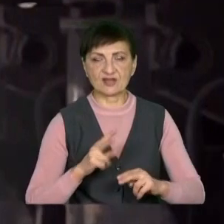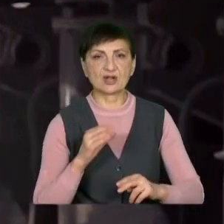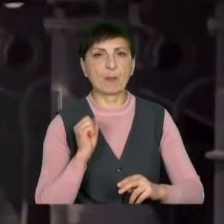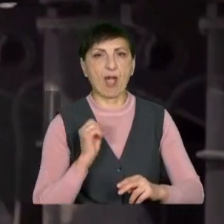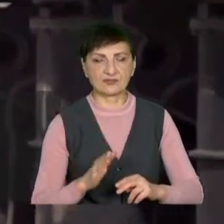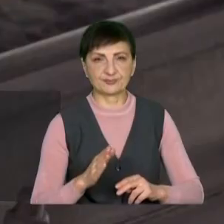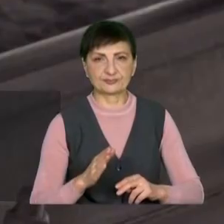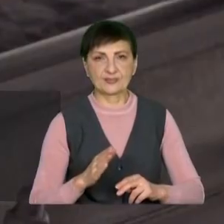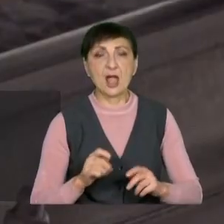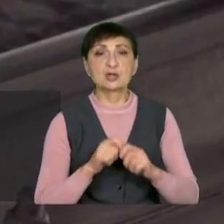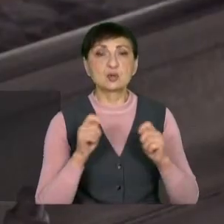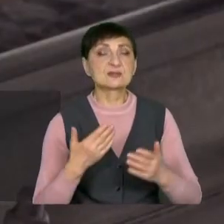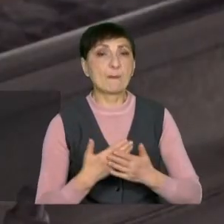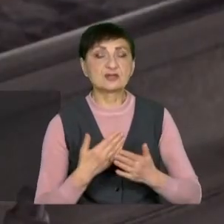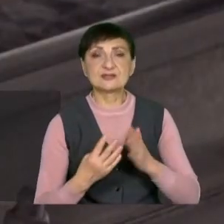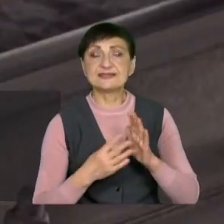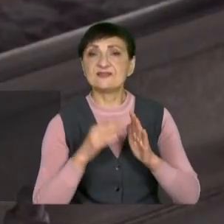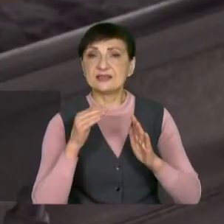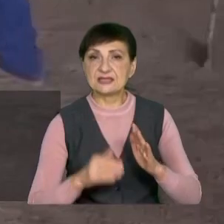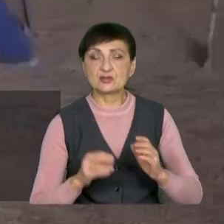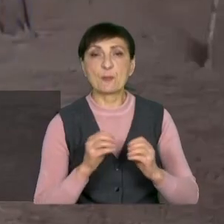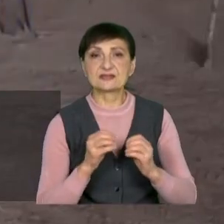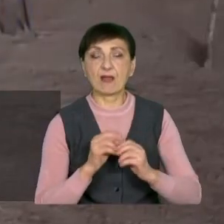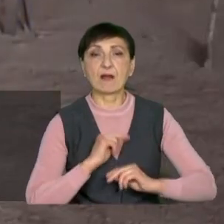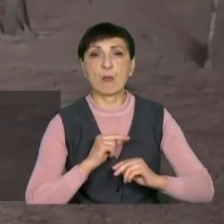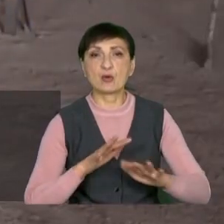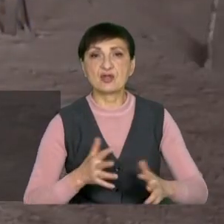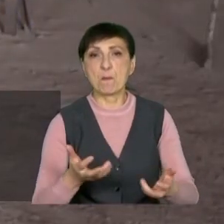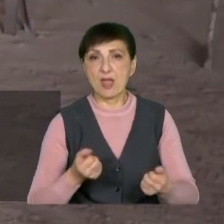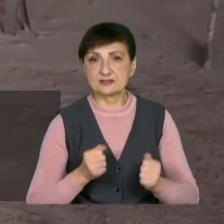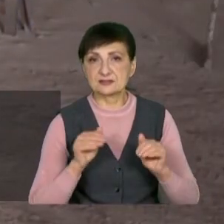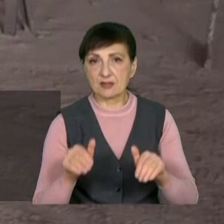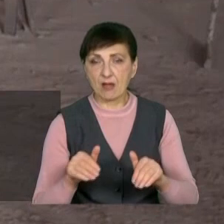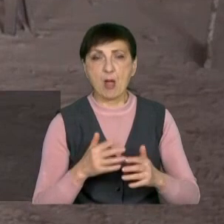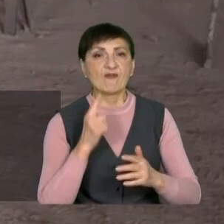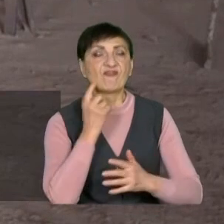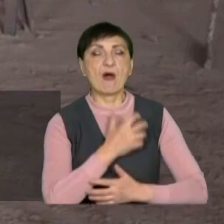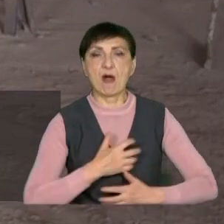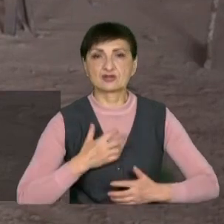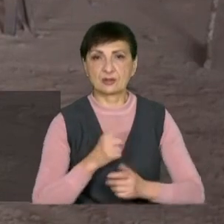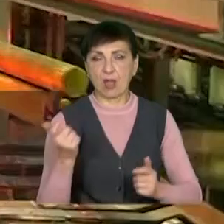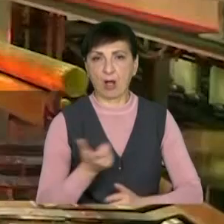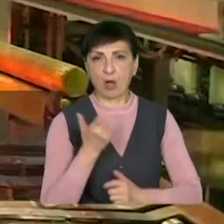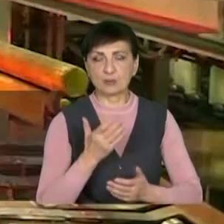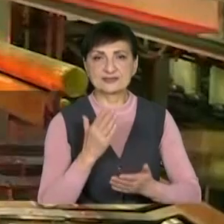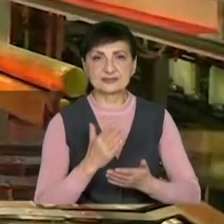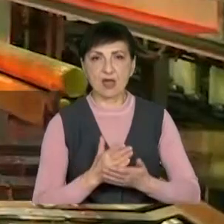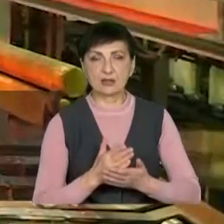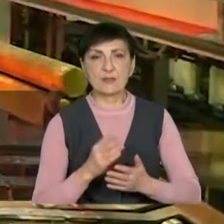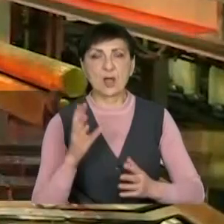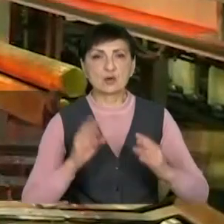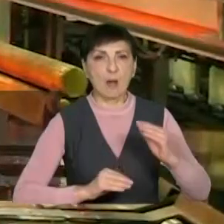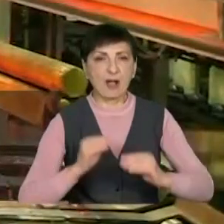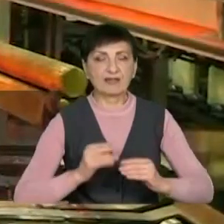Шарлапаев. Создано почти 9 тысяч постоянных рабочих мест. Среди наиболее важных для экономики стала